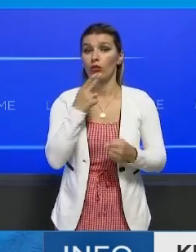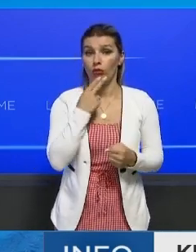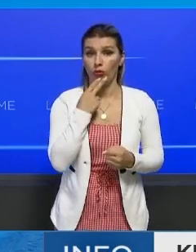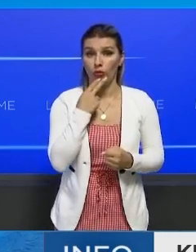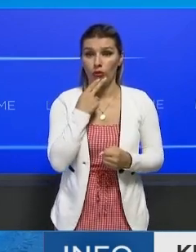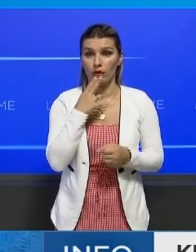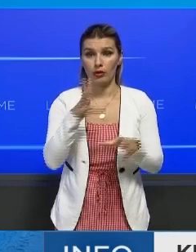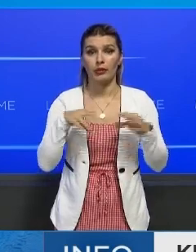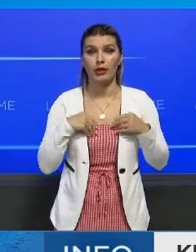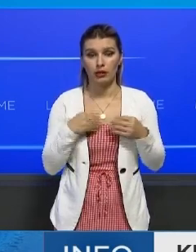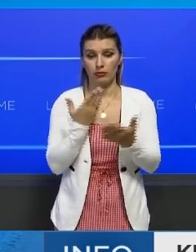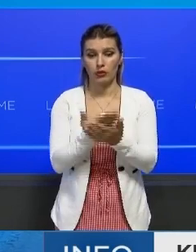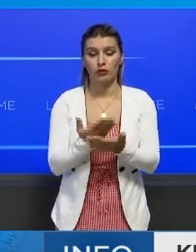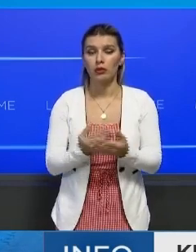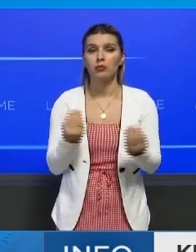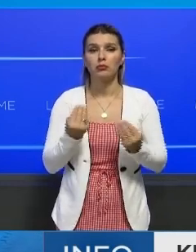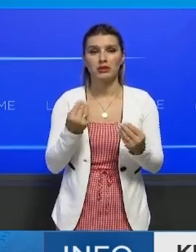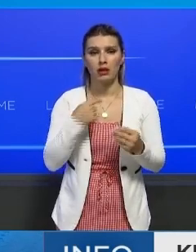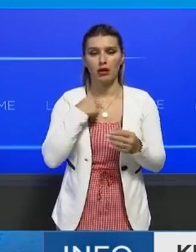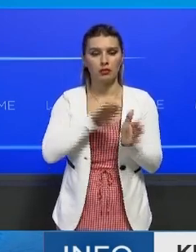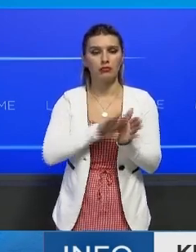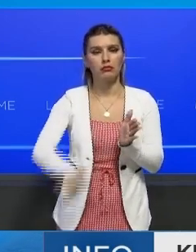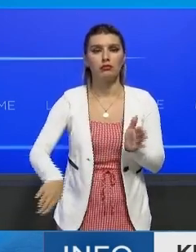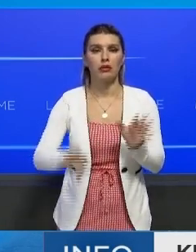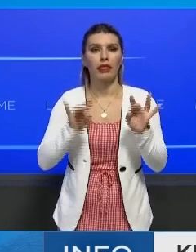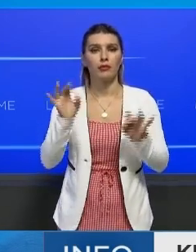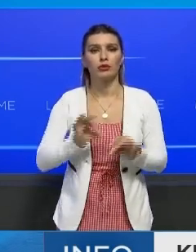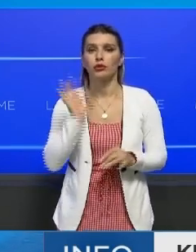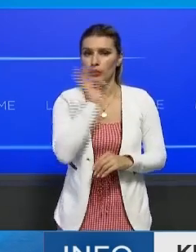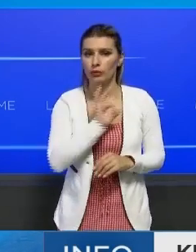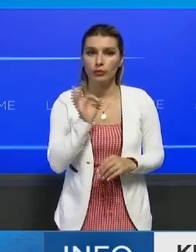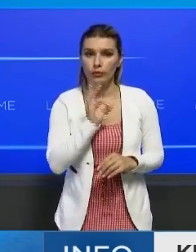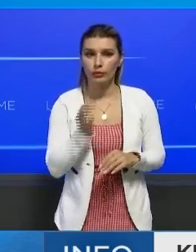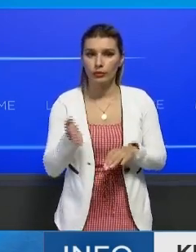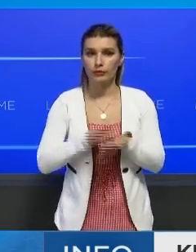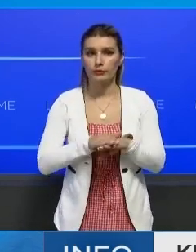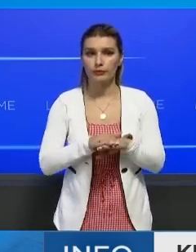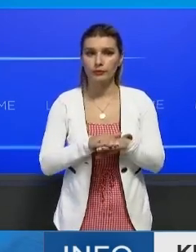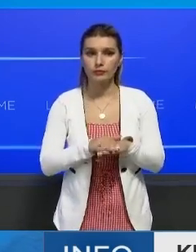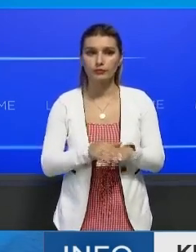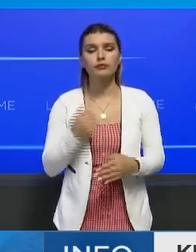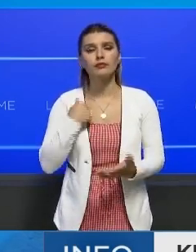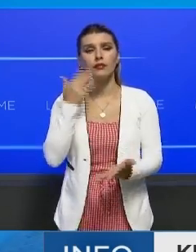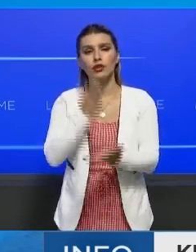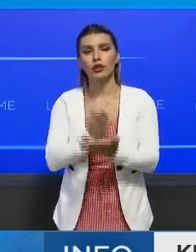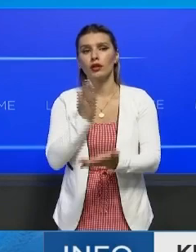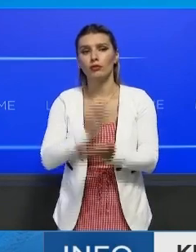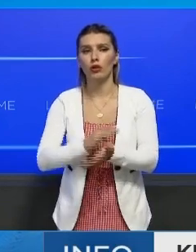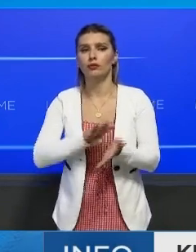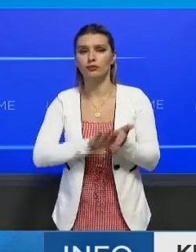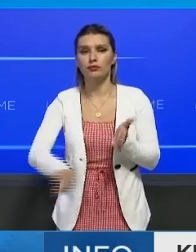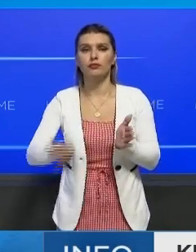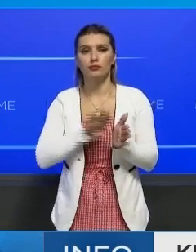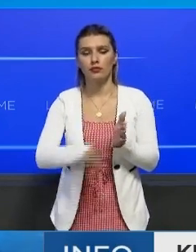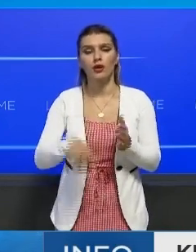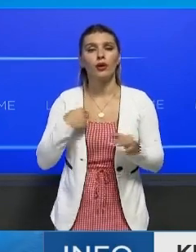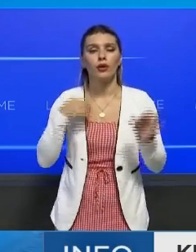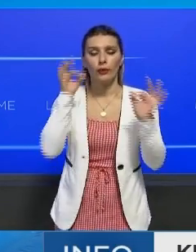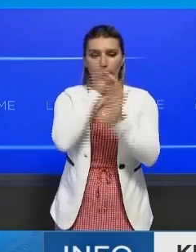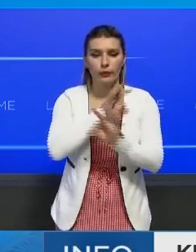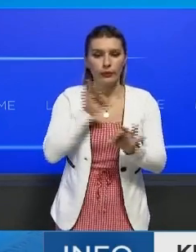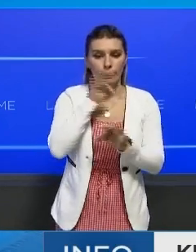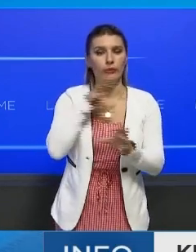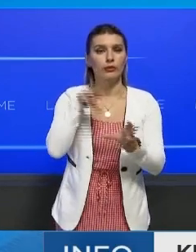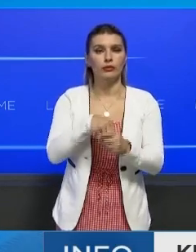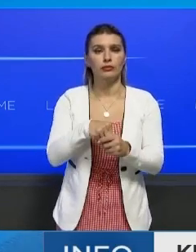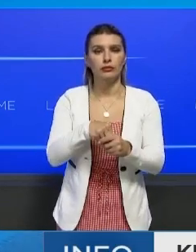se nuk kemë arsye pse mund danën kanë kjo shtesë. Jena anashkalu gjithmonë, nuk përfshimi, dhe me thonë këta njerë që jenë